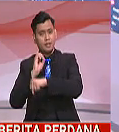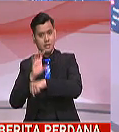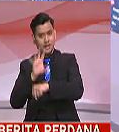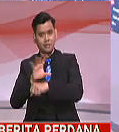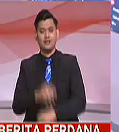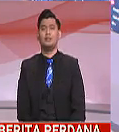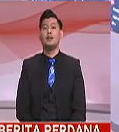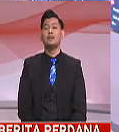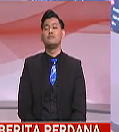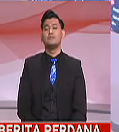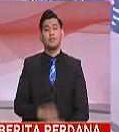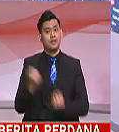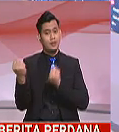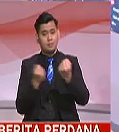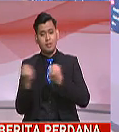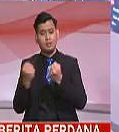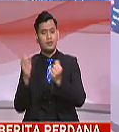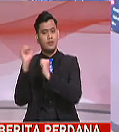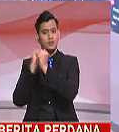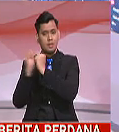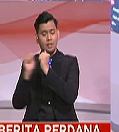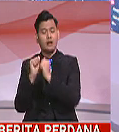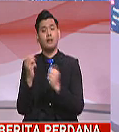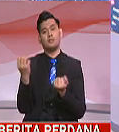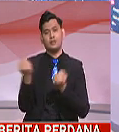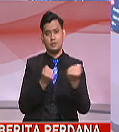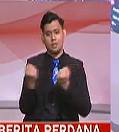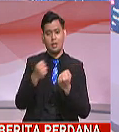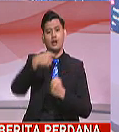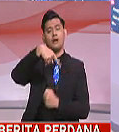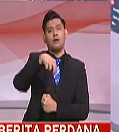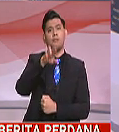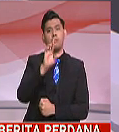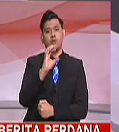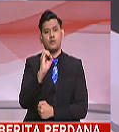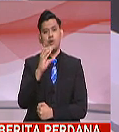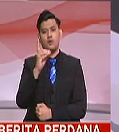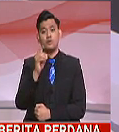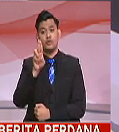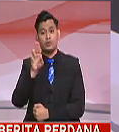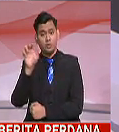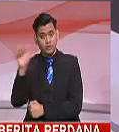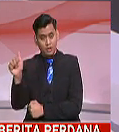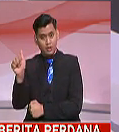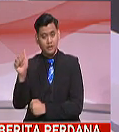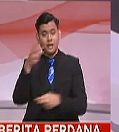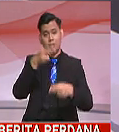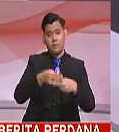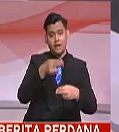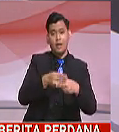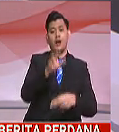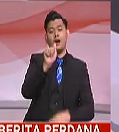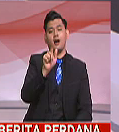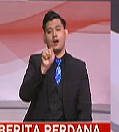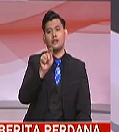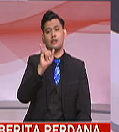Kenderaan utiliti sukan SUV kompak terbaru Ativa yang diperkenal Perusahaan Automobil Kedua Sdn Bhd Pro 2 menerima